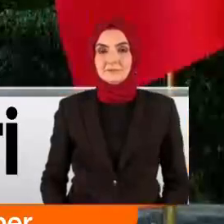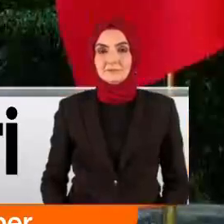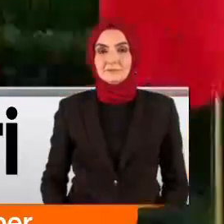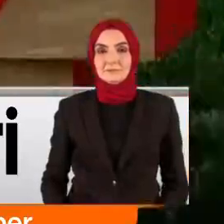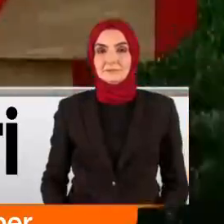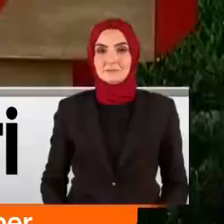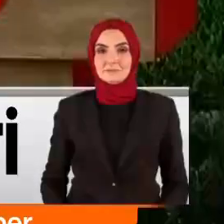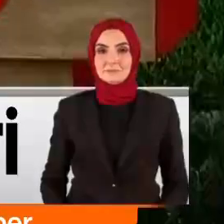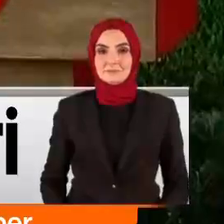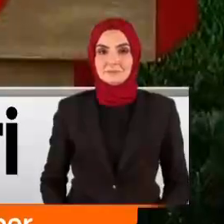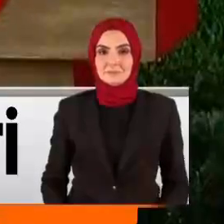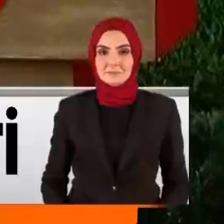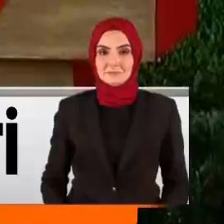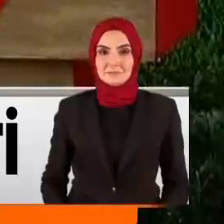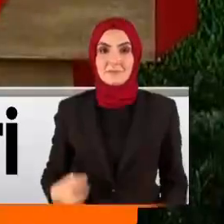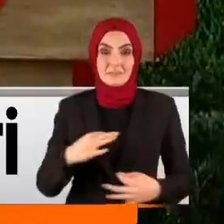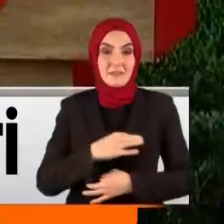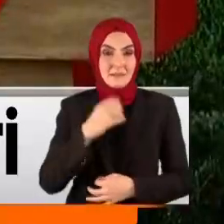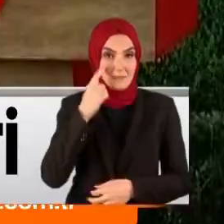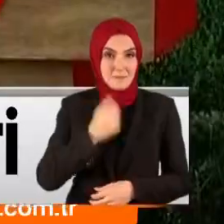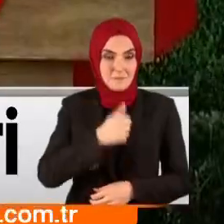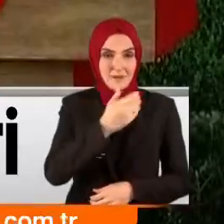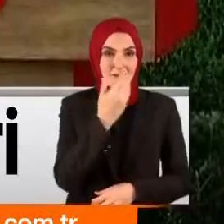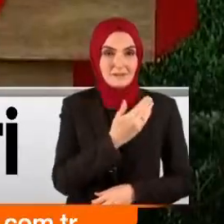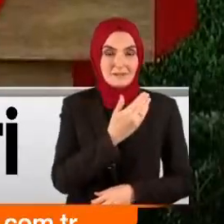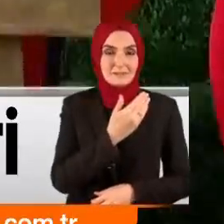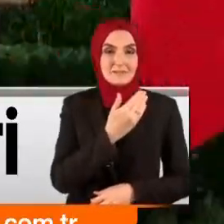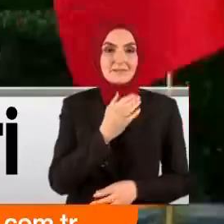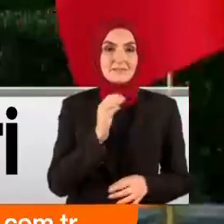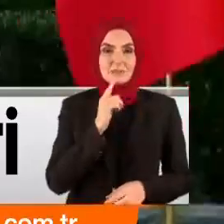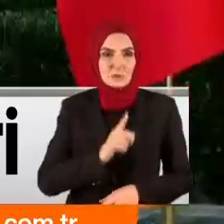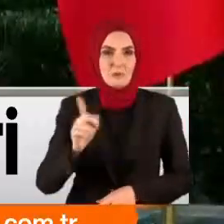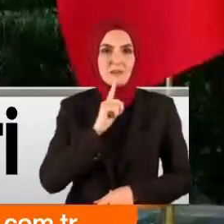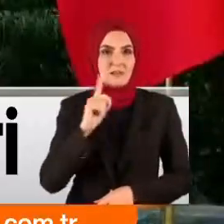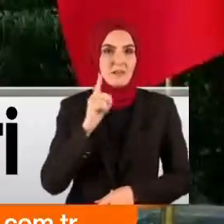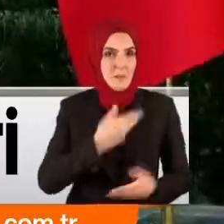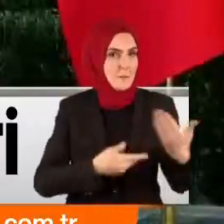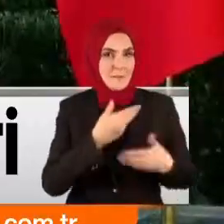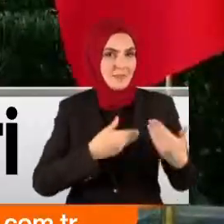Sayın Şansölye, ama zaman zaman hep şikayetlerinizi bana aktardınız.